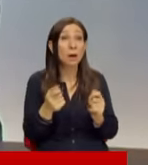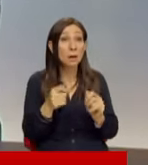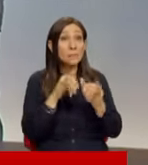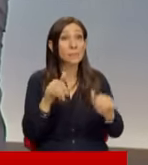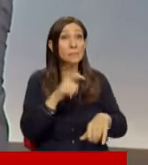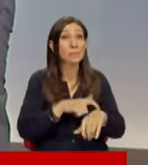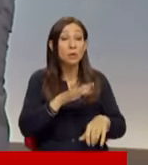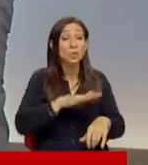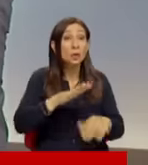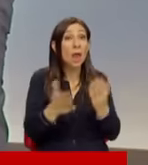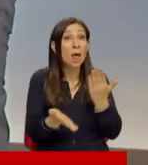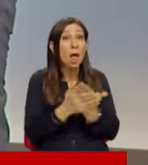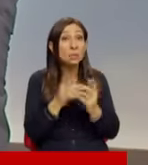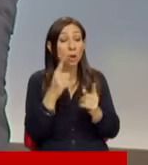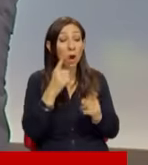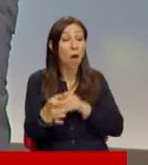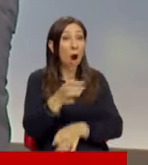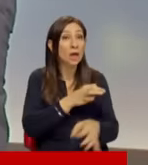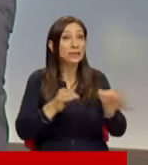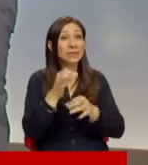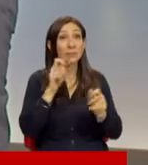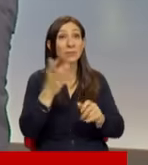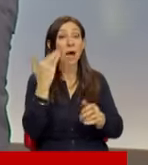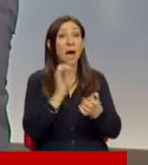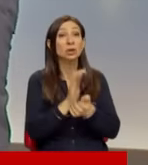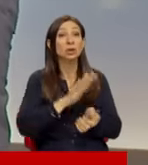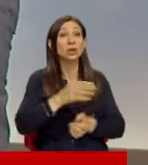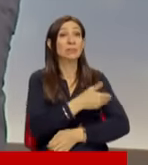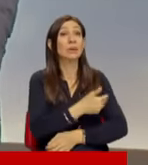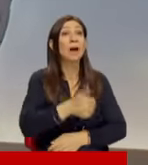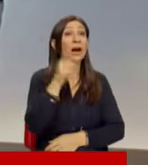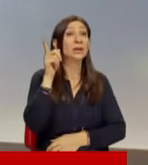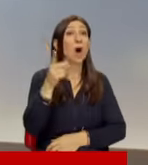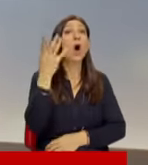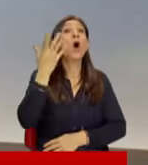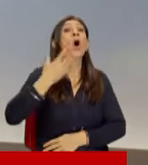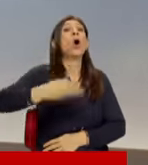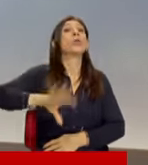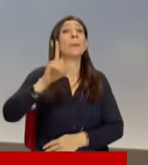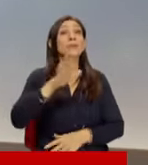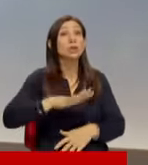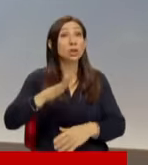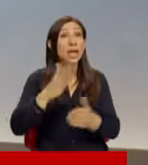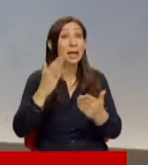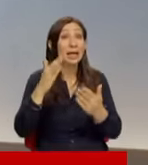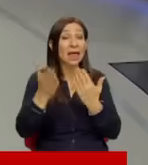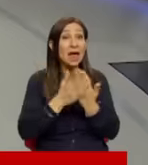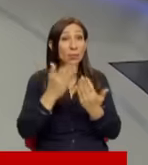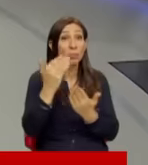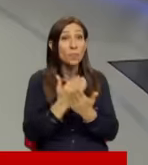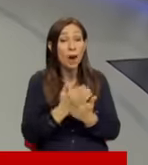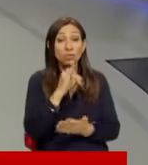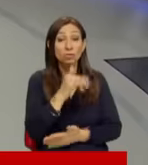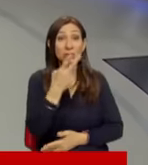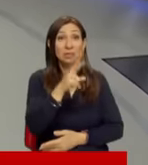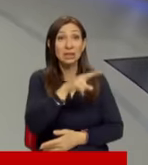zamanda sosyal yardımlar da buna göre organize edildi. Daha önce Aile ve Sosyal Hizmetler Bakanlığı'nda olmayan bir sosyal yardım programı